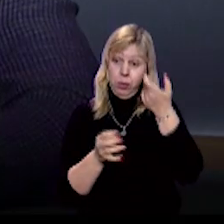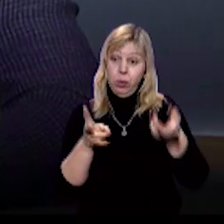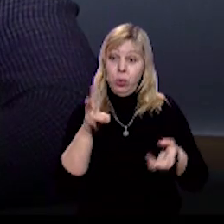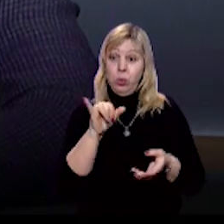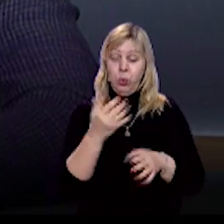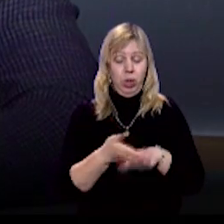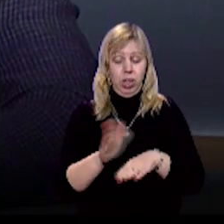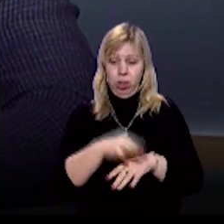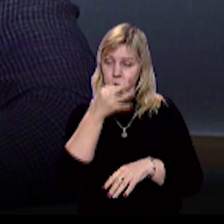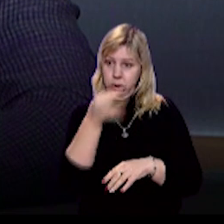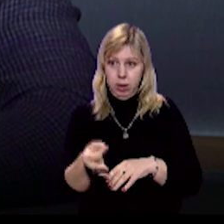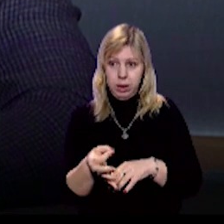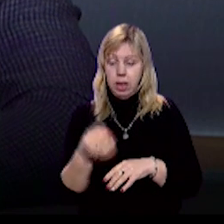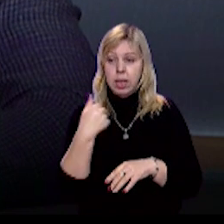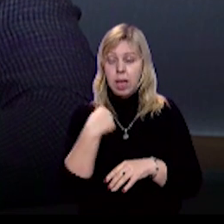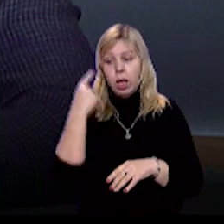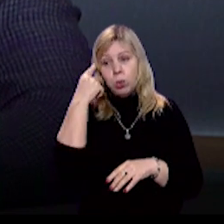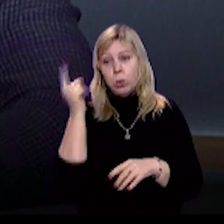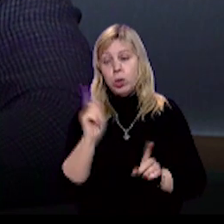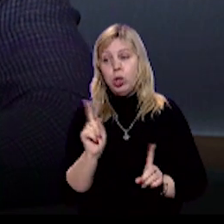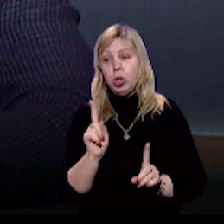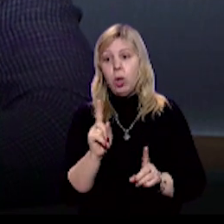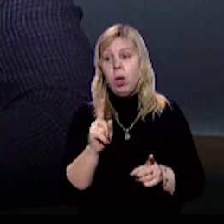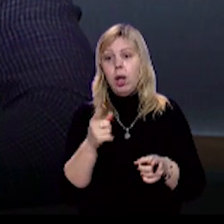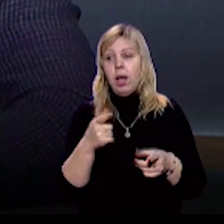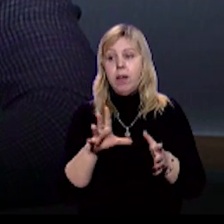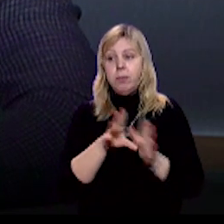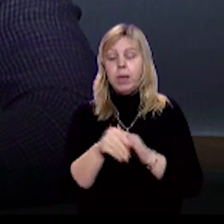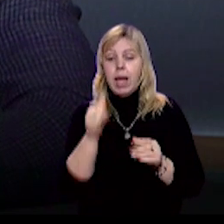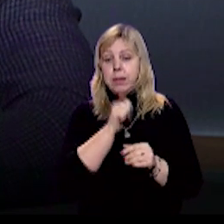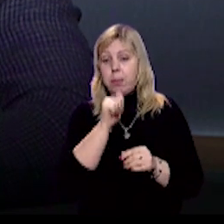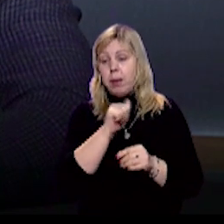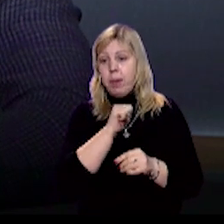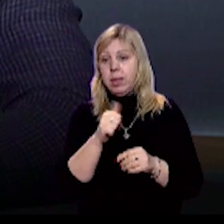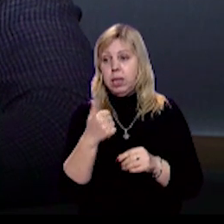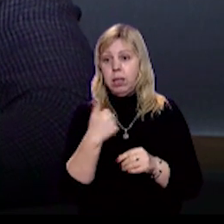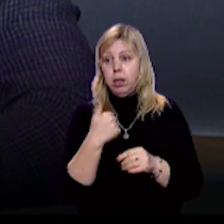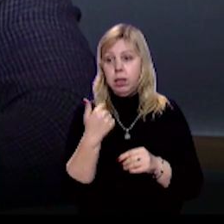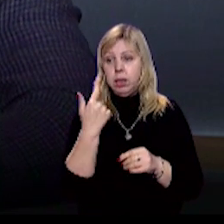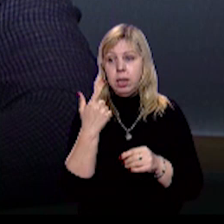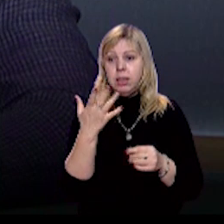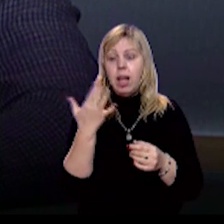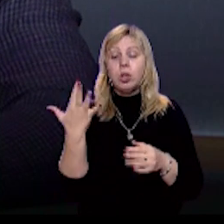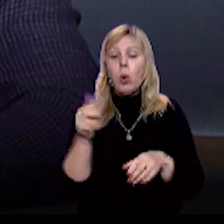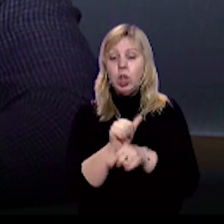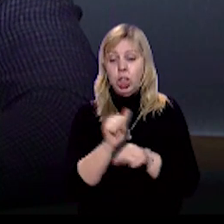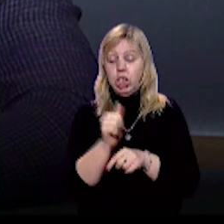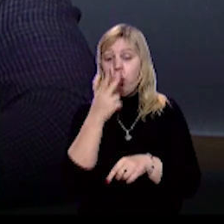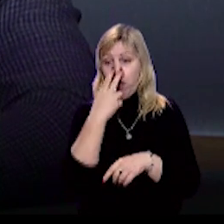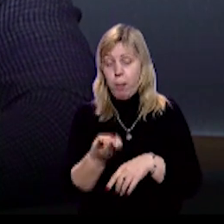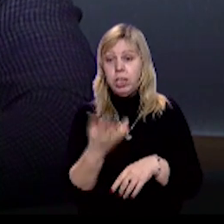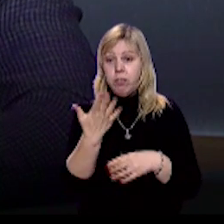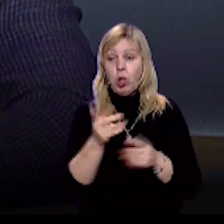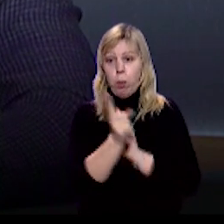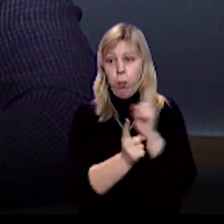Ну, тяжко сказати. Я думаю, якщо введуть це у вид експеримента, то ми за пару тижнів побачимо, що